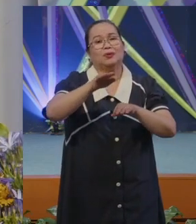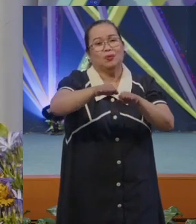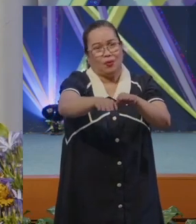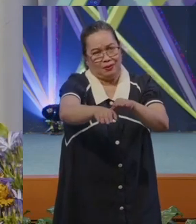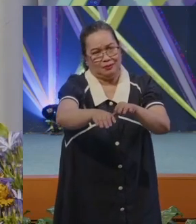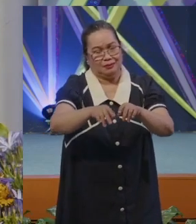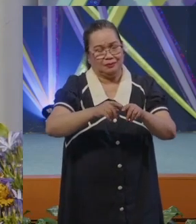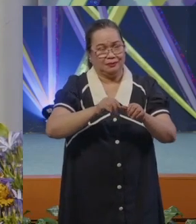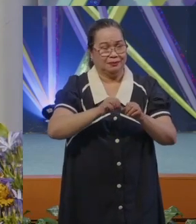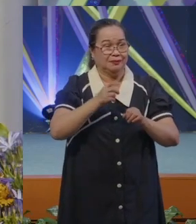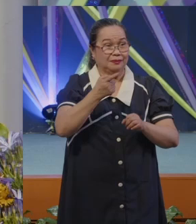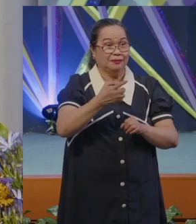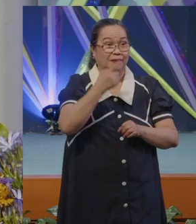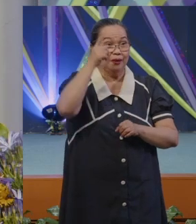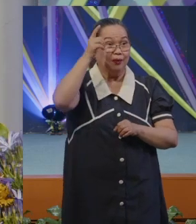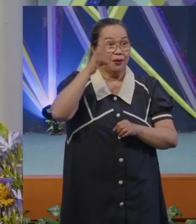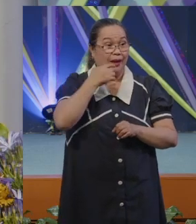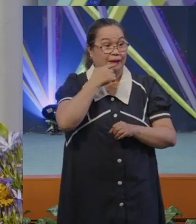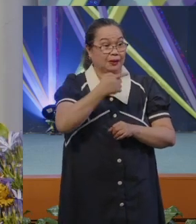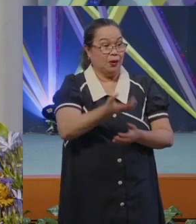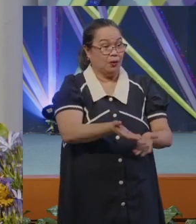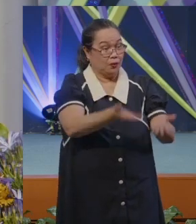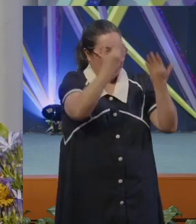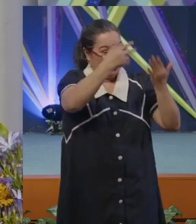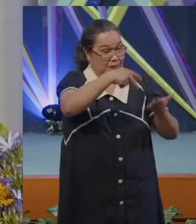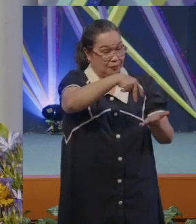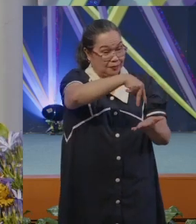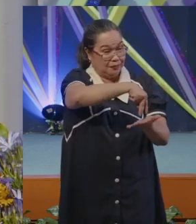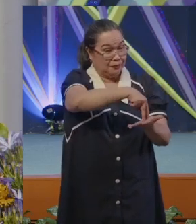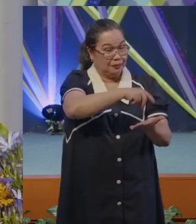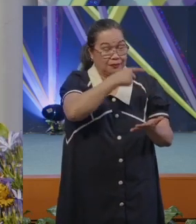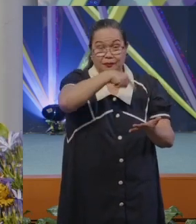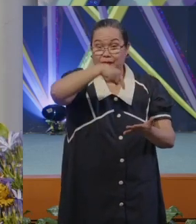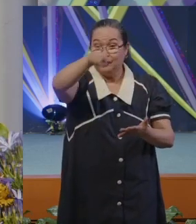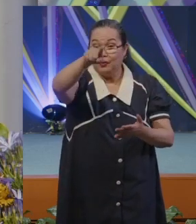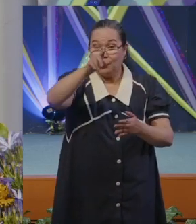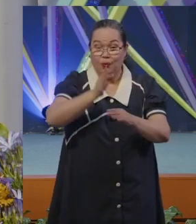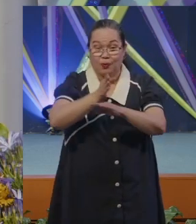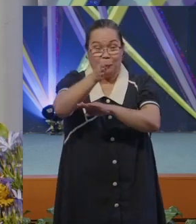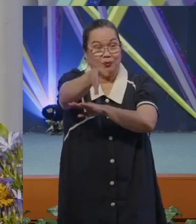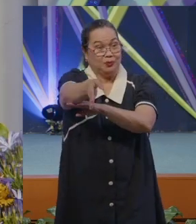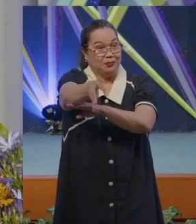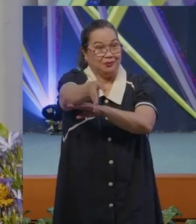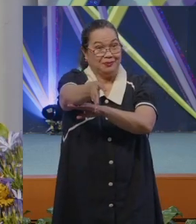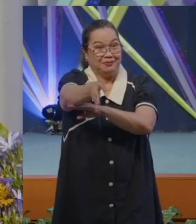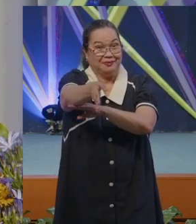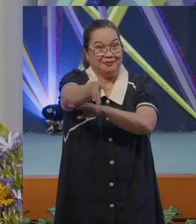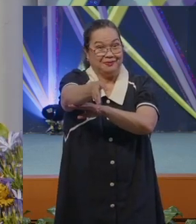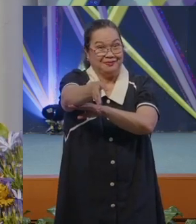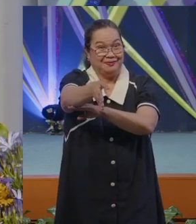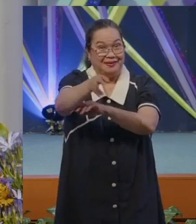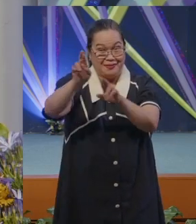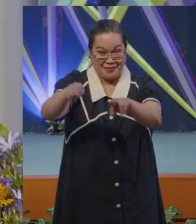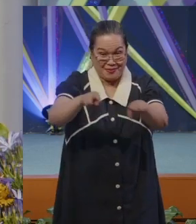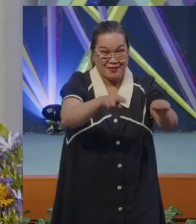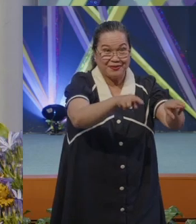Joshua, arise and go, therefore. Go over this